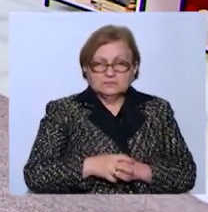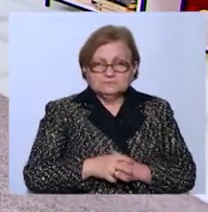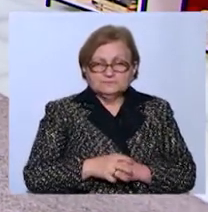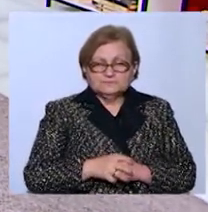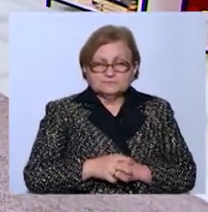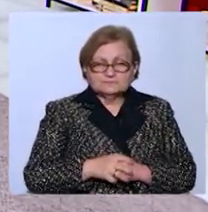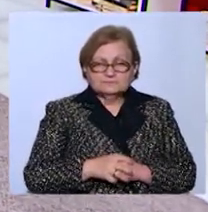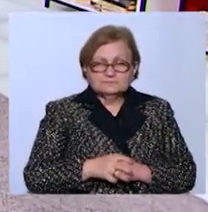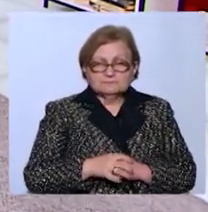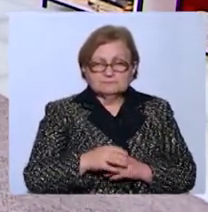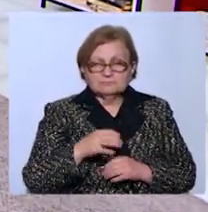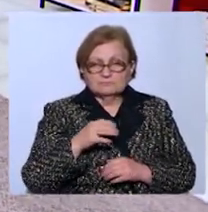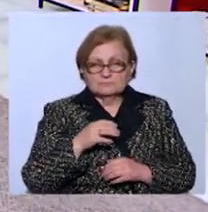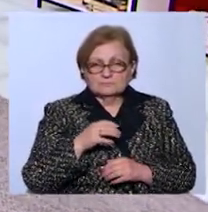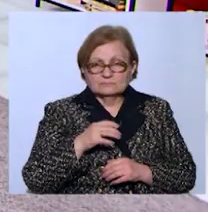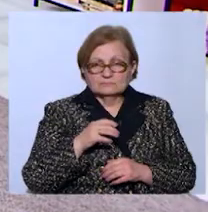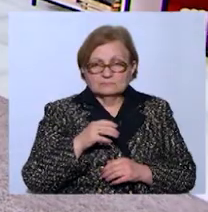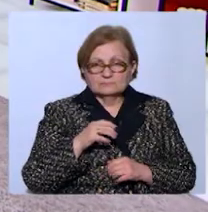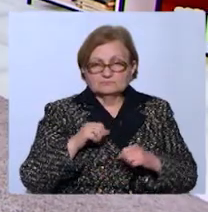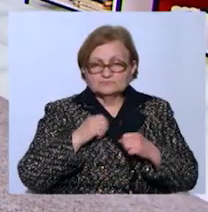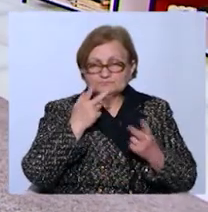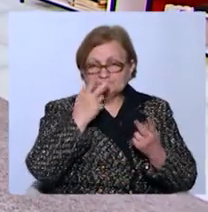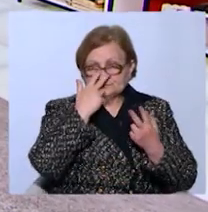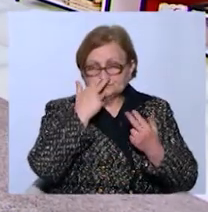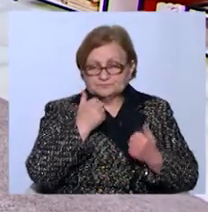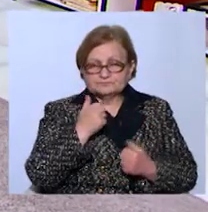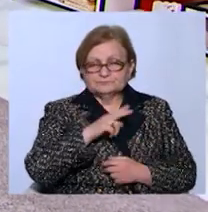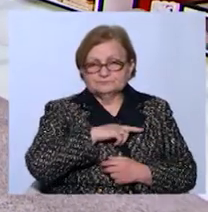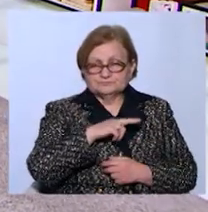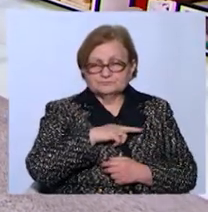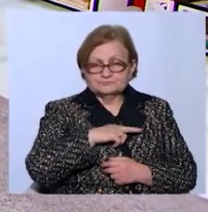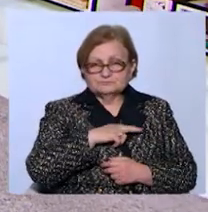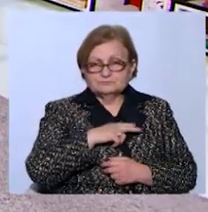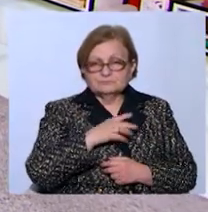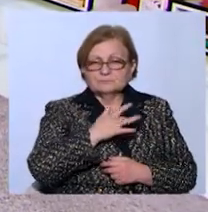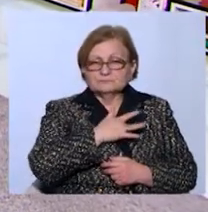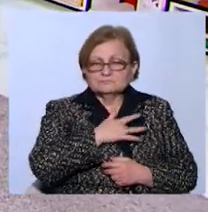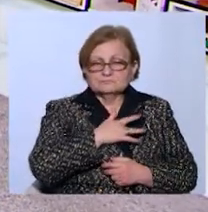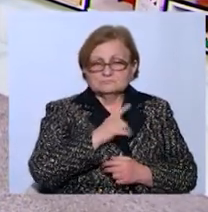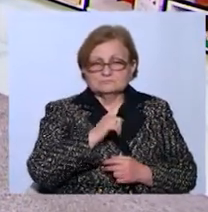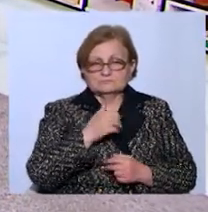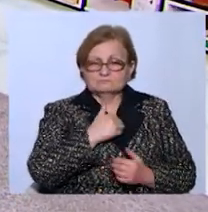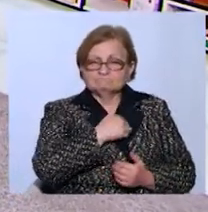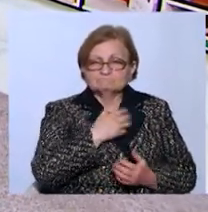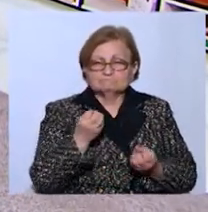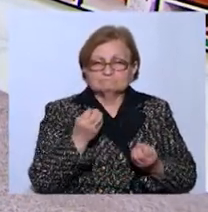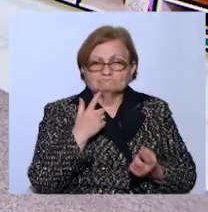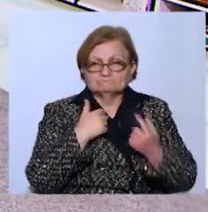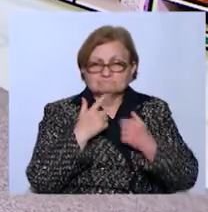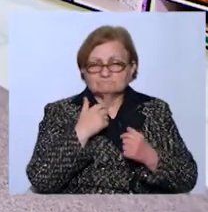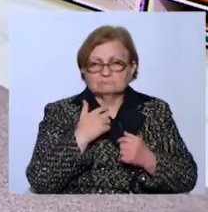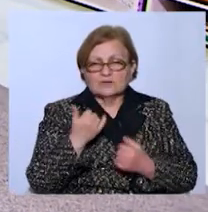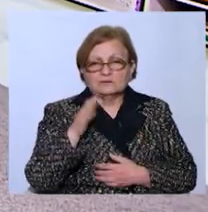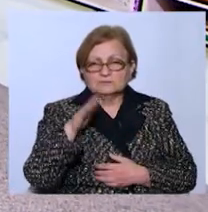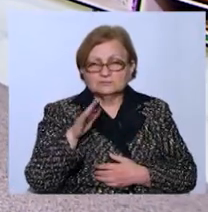არის ძალიან მნიშვნელოვანი და რამაც იცის მიჩვევა, სიყვარული და შემდეგ სურვილი კიდევაც სიახლეების დაუფლების.